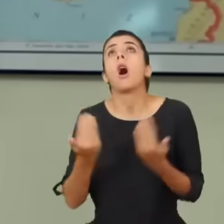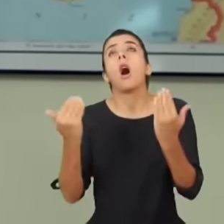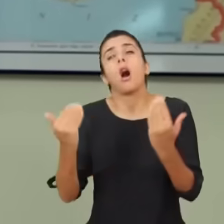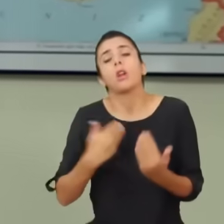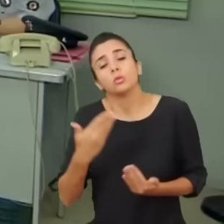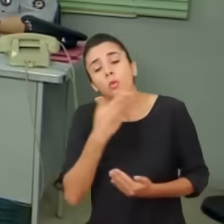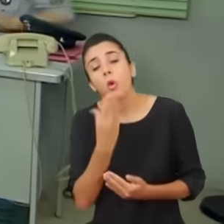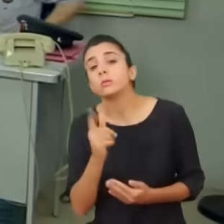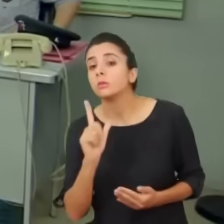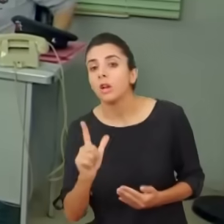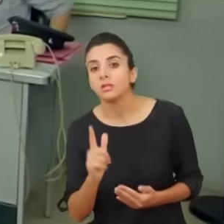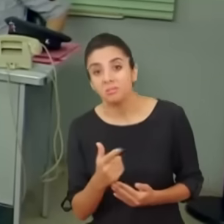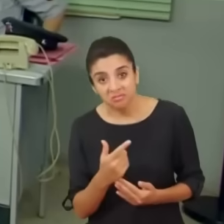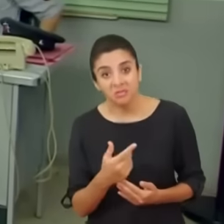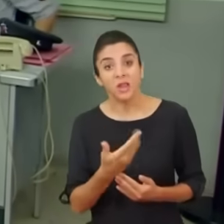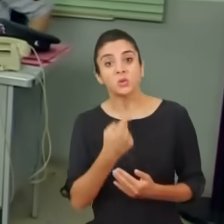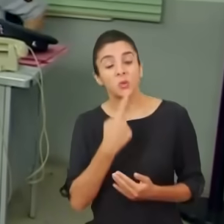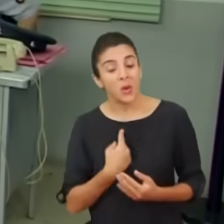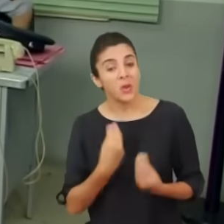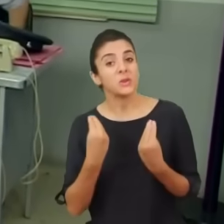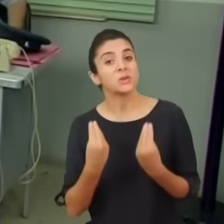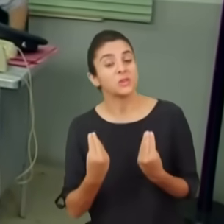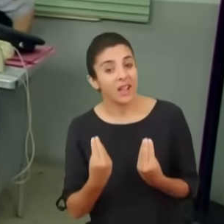şükredeceğiz. Ne güzel söylediniz başkomiserim.